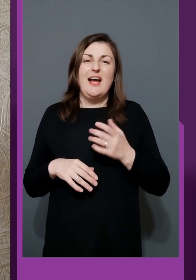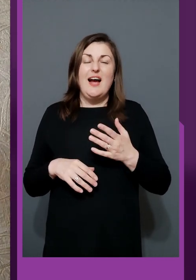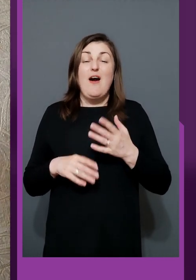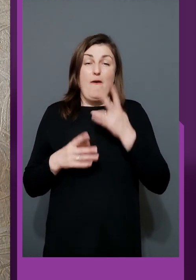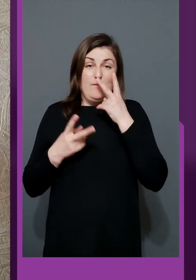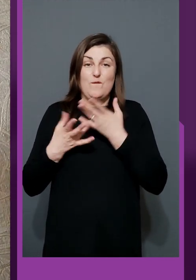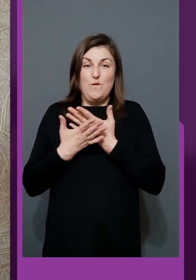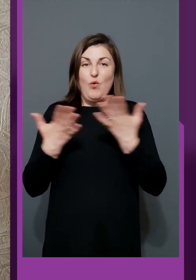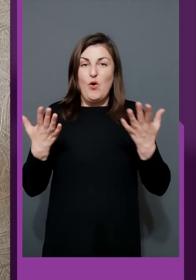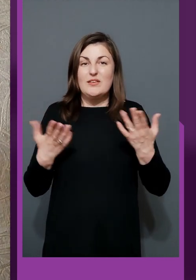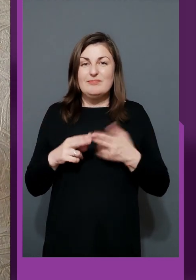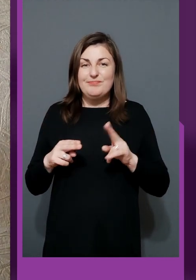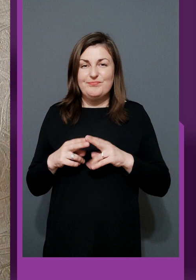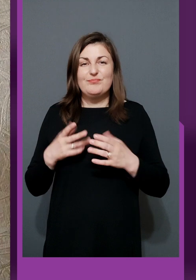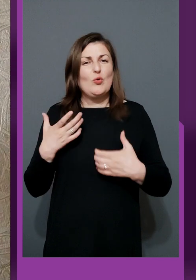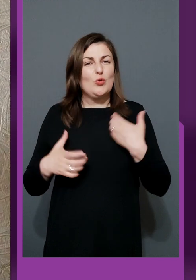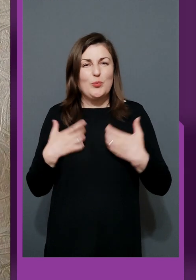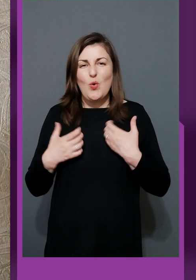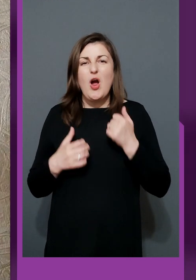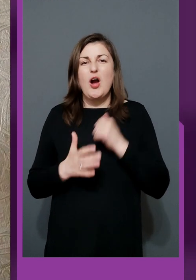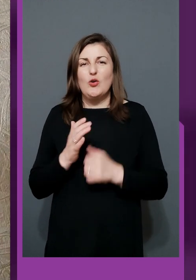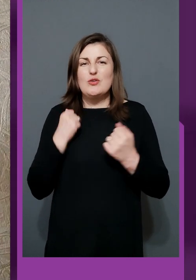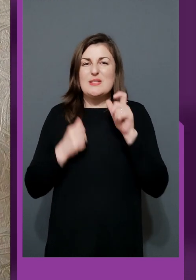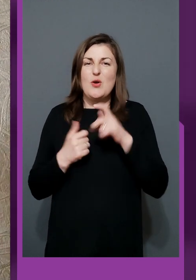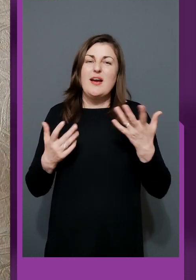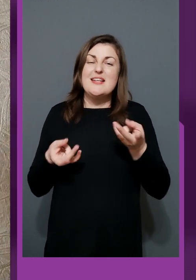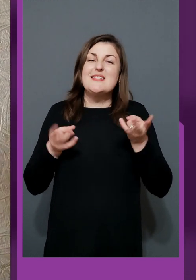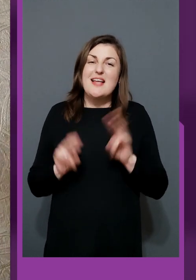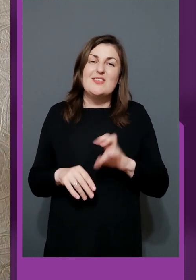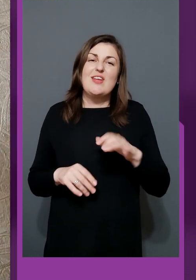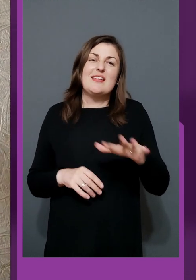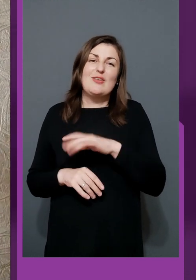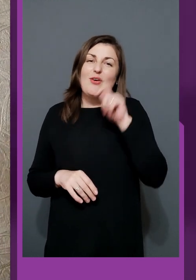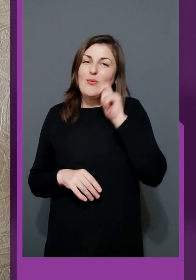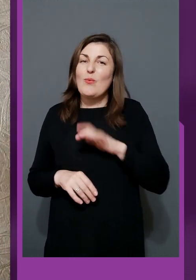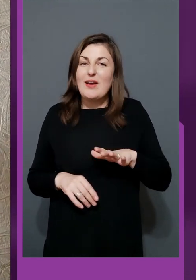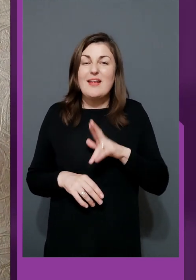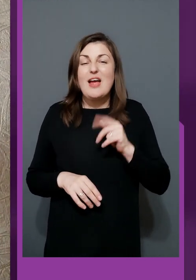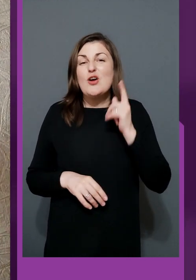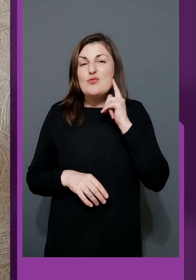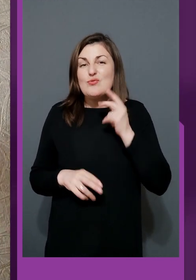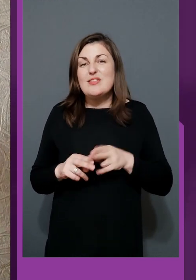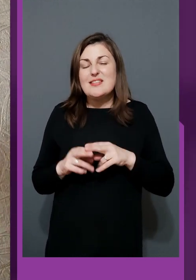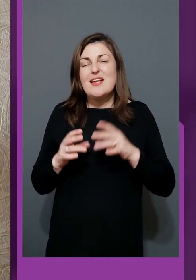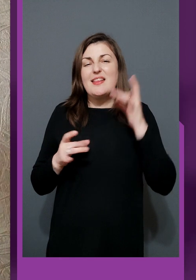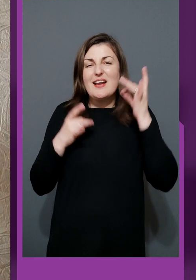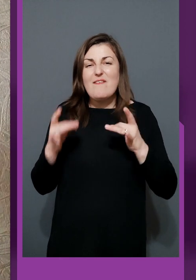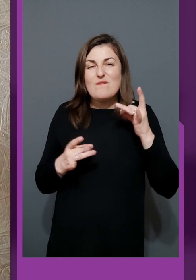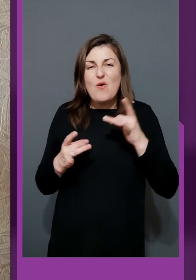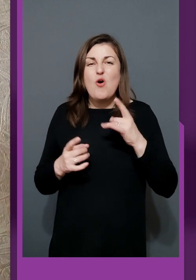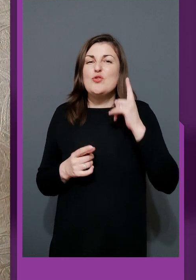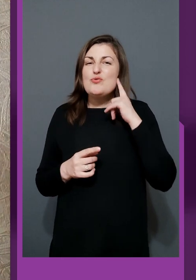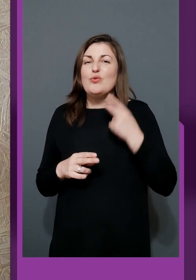ж на на фоні це турбує кожного спортсмена який залишається на території України та чує ці